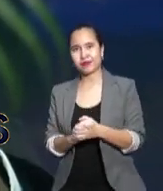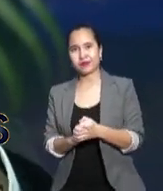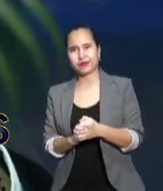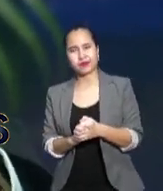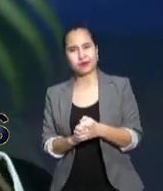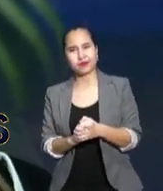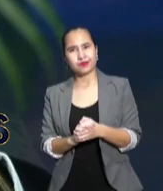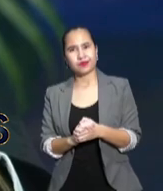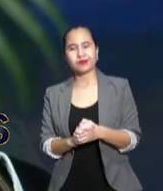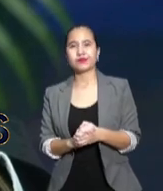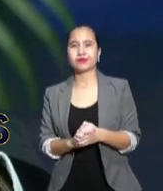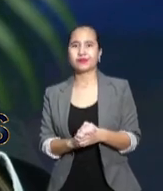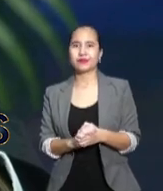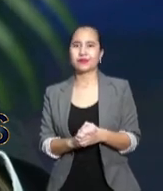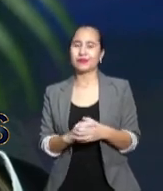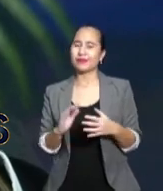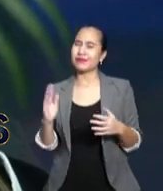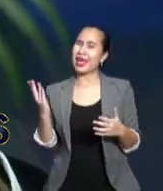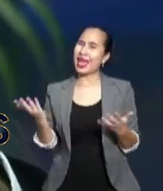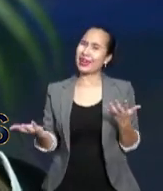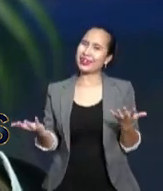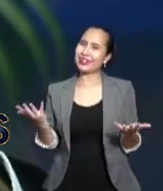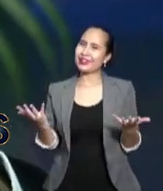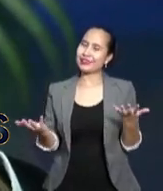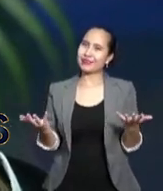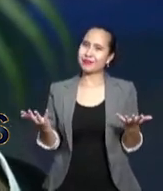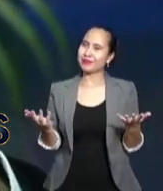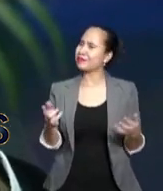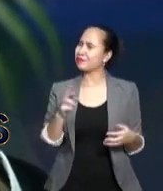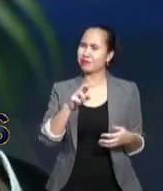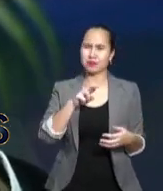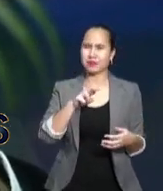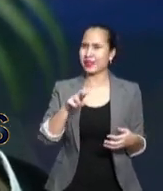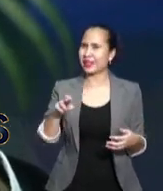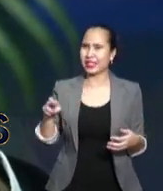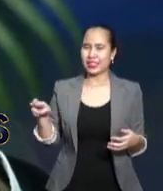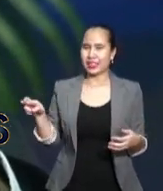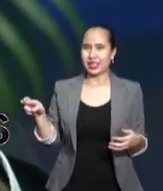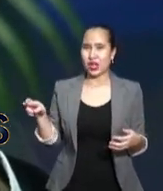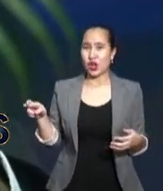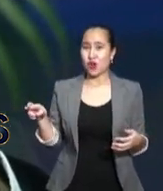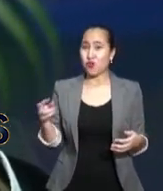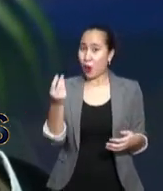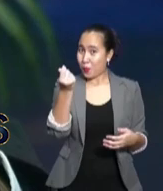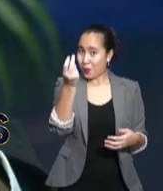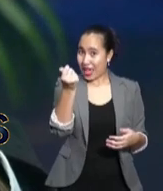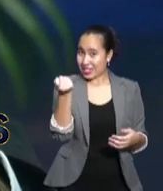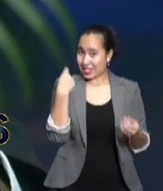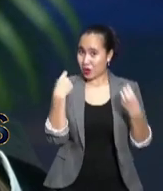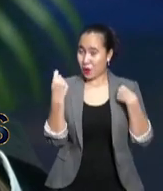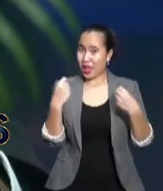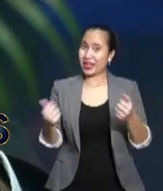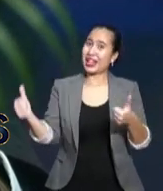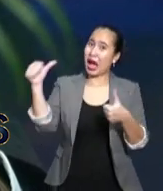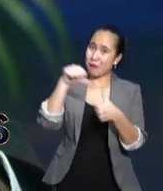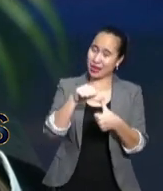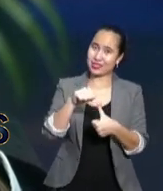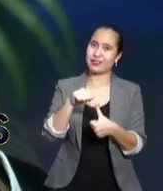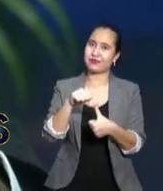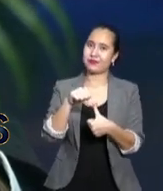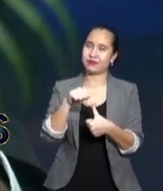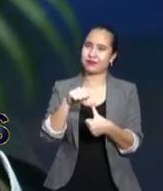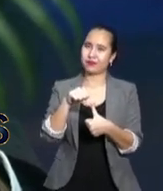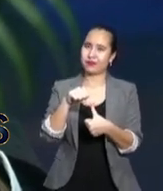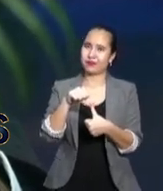dat in principe geen reden is voor prijsaanpassingen. Want u weet